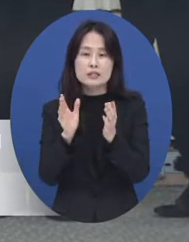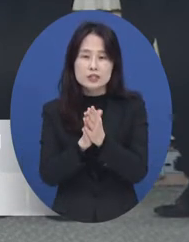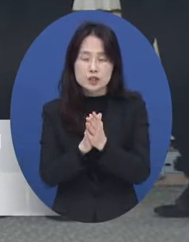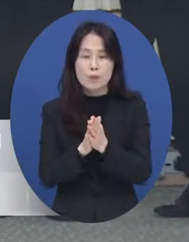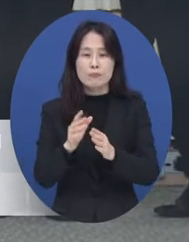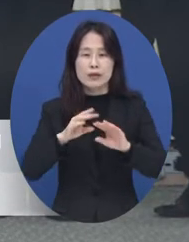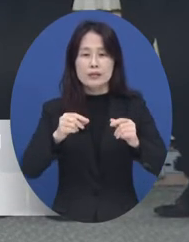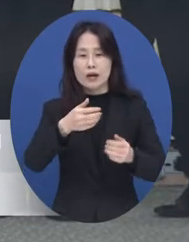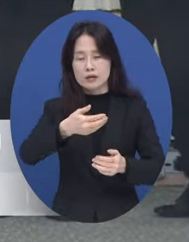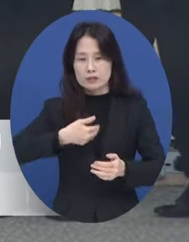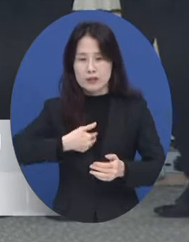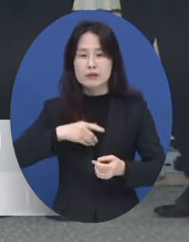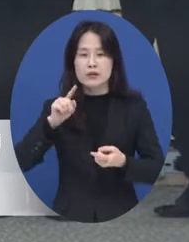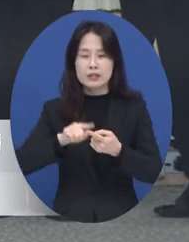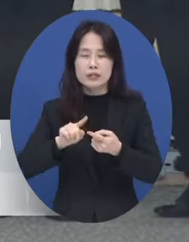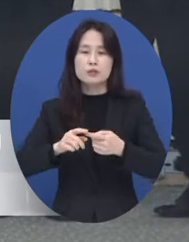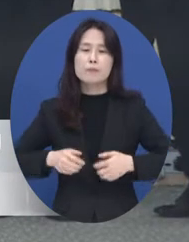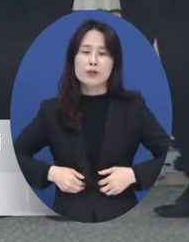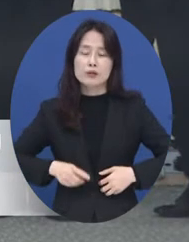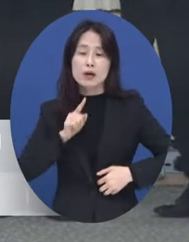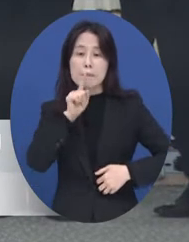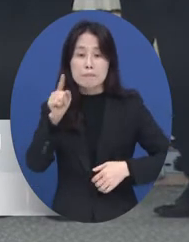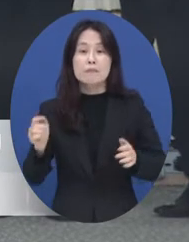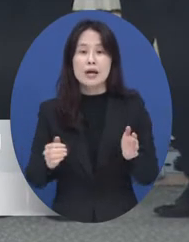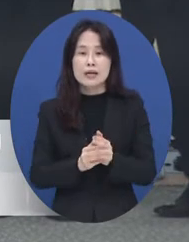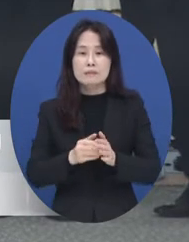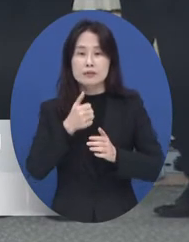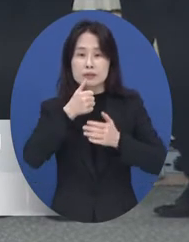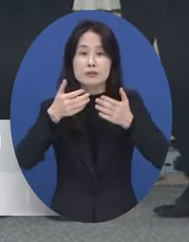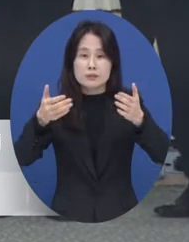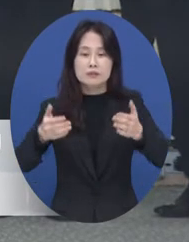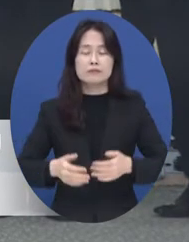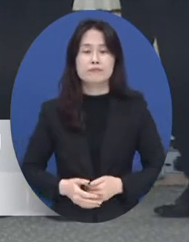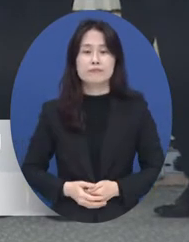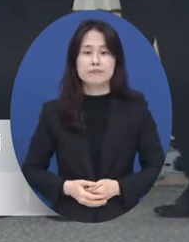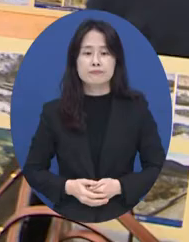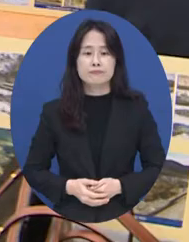개발에 나서야 한다는 요구가 커지고 있습니다. 김태희 기자가 취재했습니다.